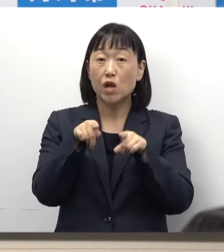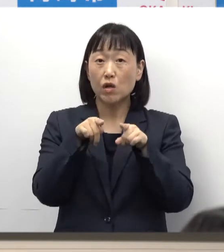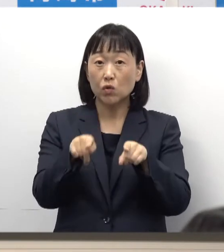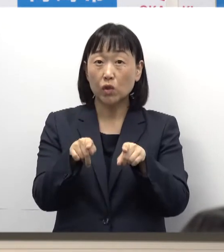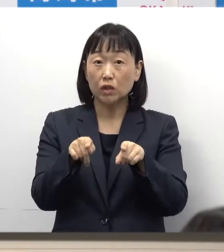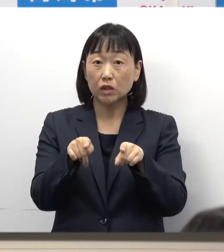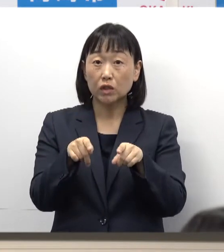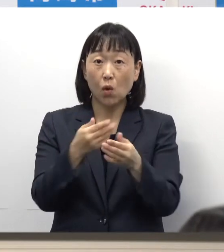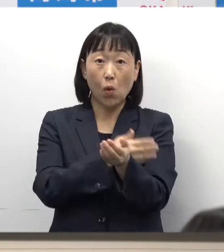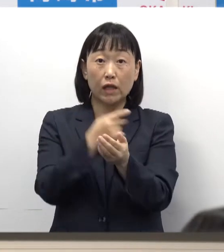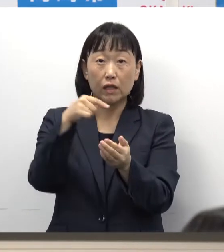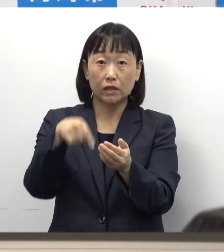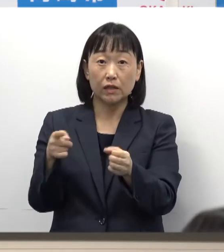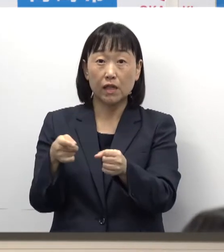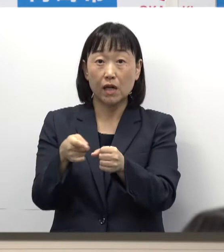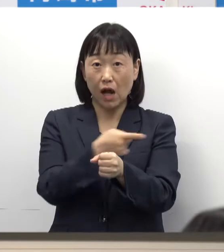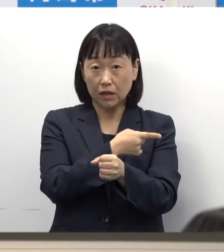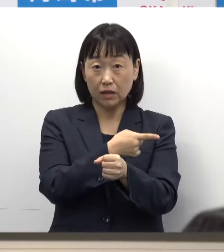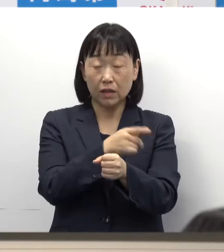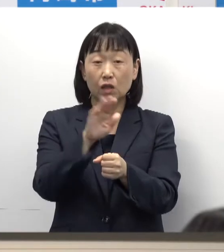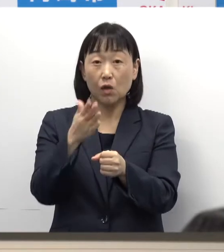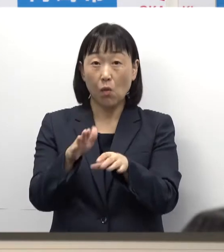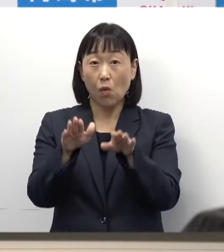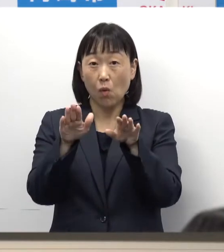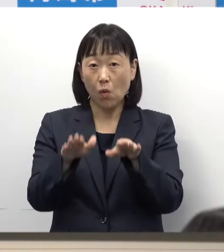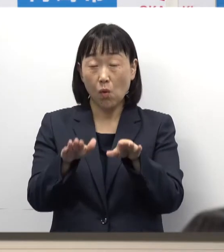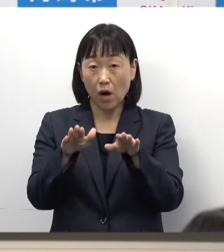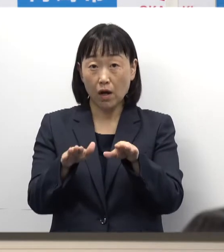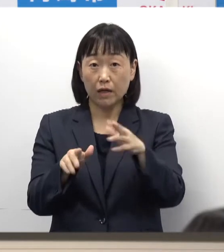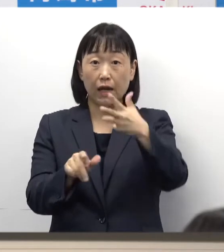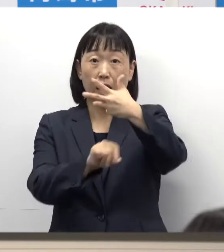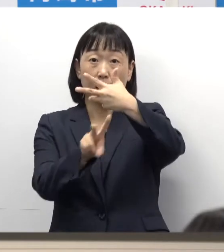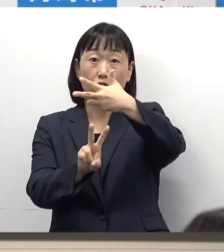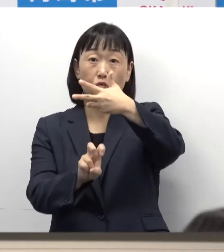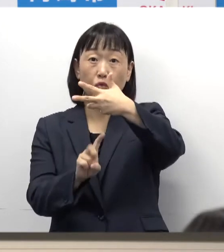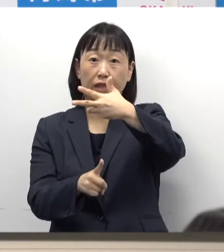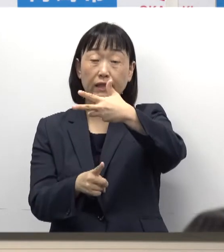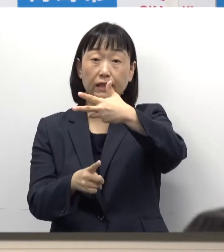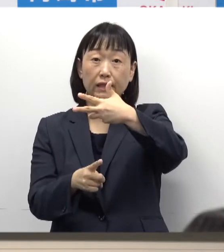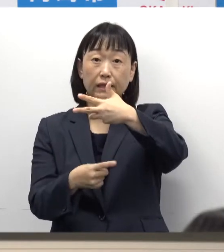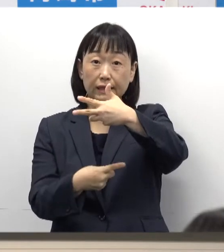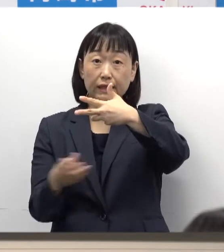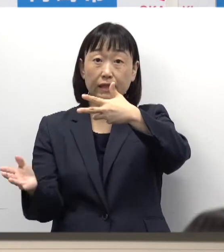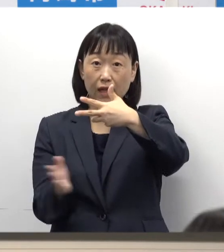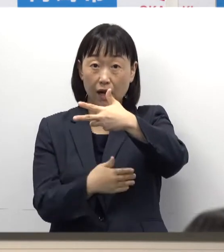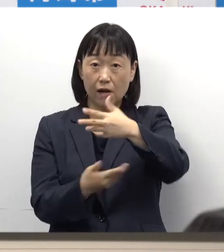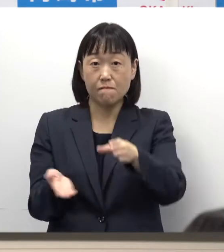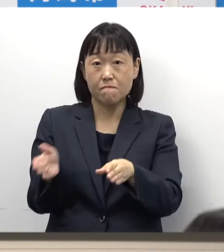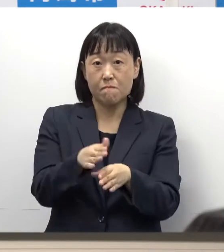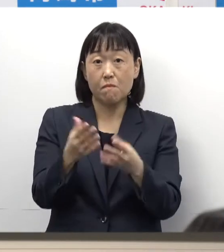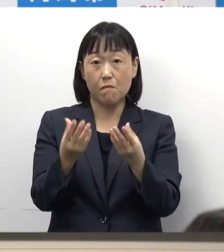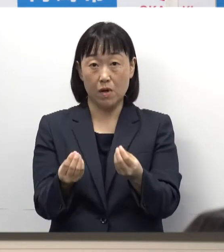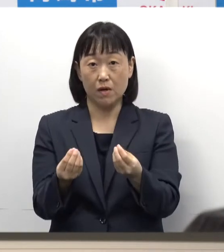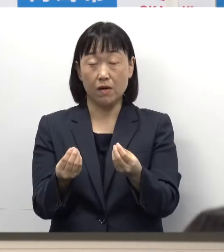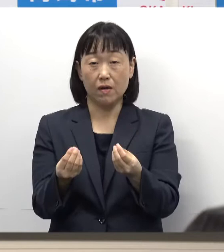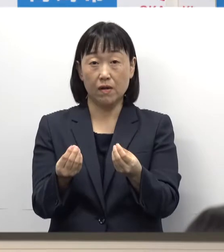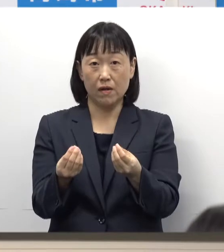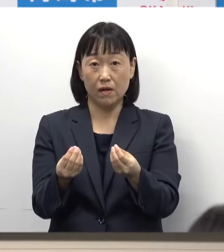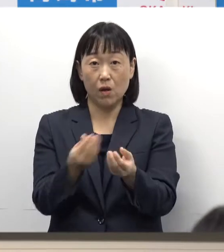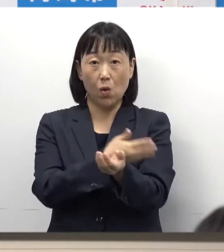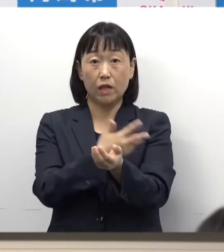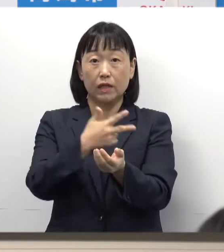区域外となっていた本誌も8月21日から対象区域に追加されることとなりました本市では